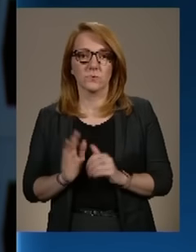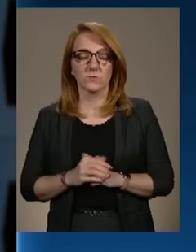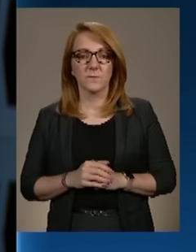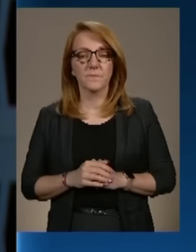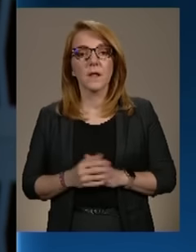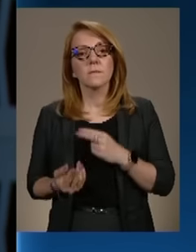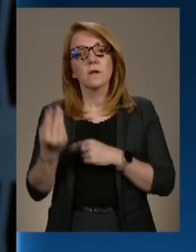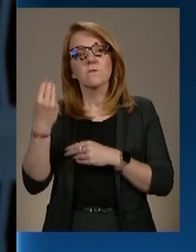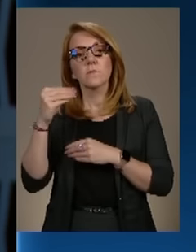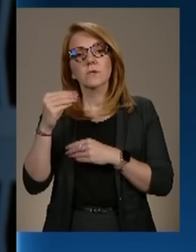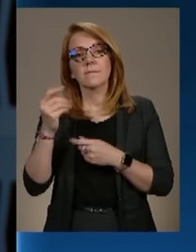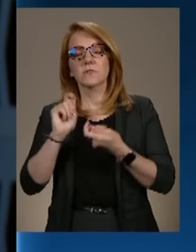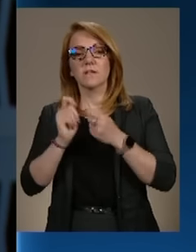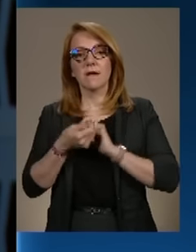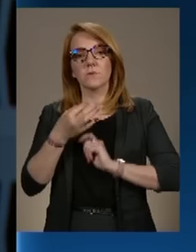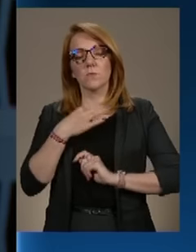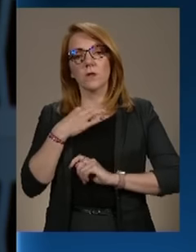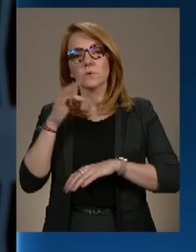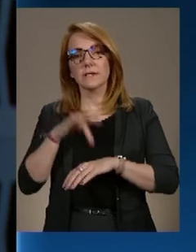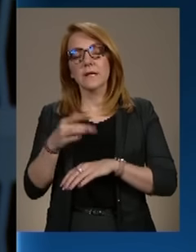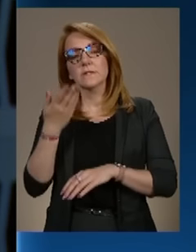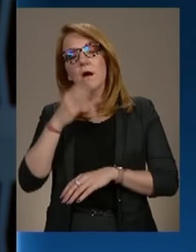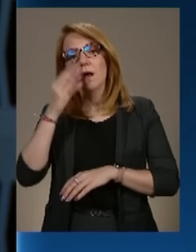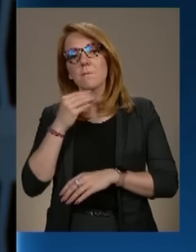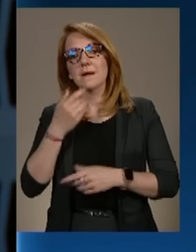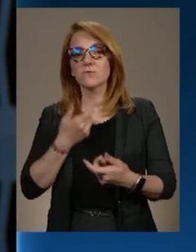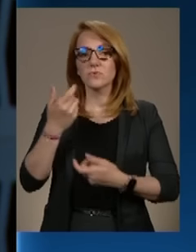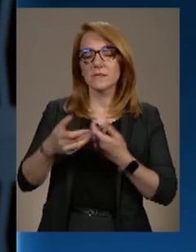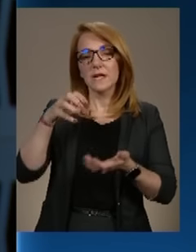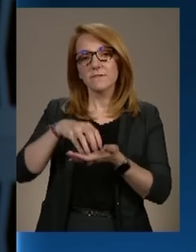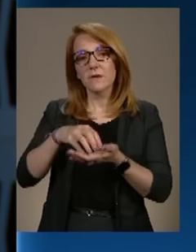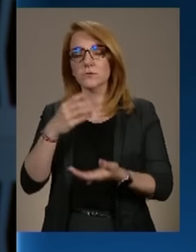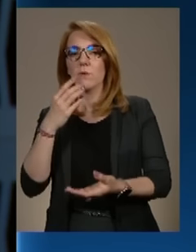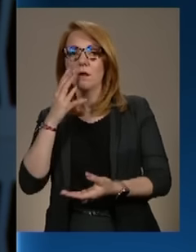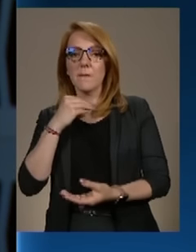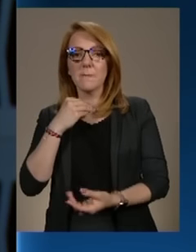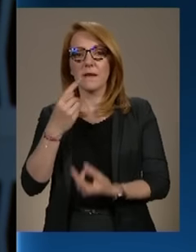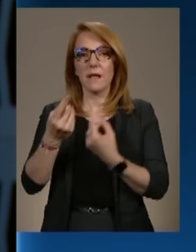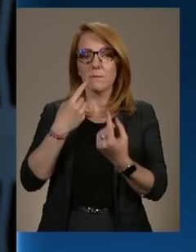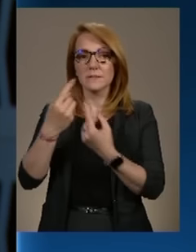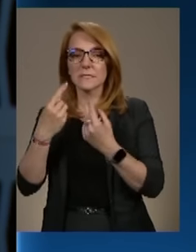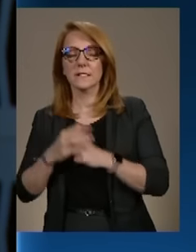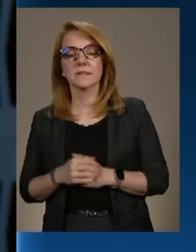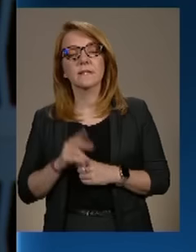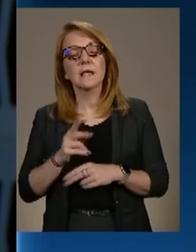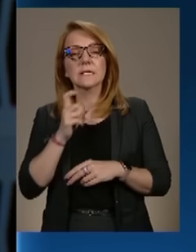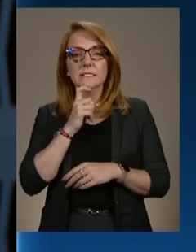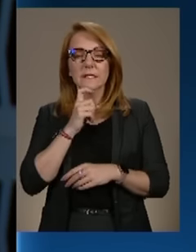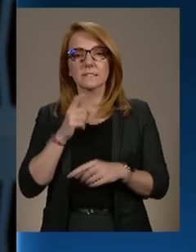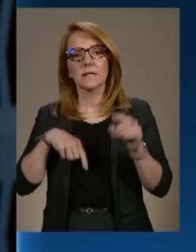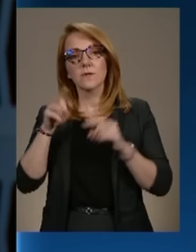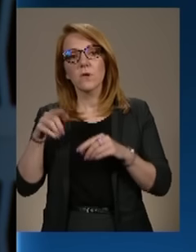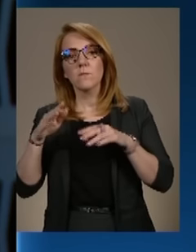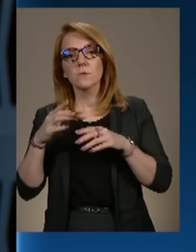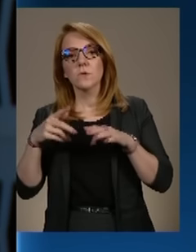főpolgármester váltó angolatot illetiát hogy az ember csak sétált a városban vagy beszélgetett emberekkel azért lehetett érezni és ezt a különböző közveli kutatások is